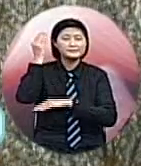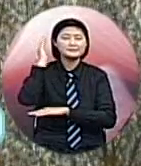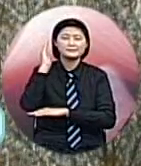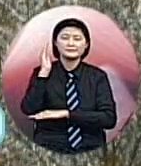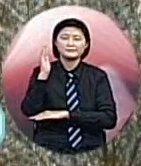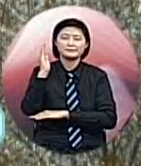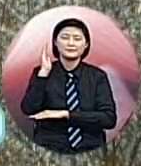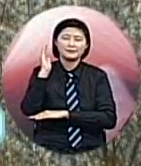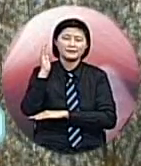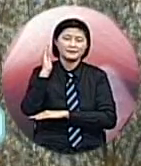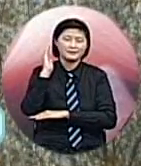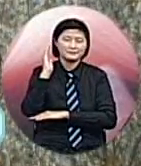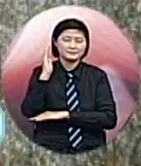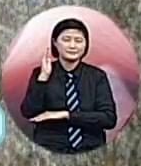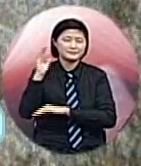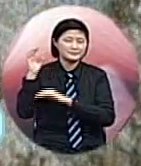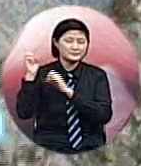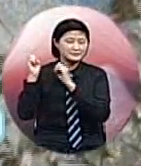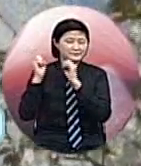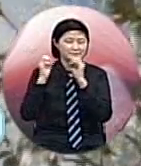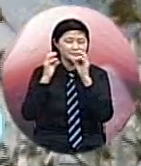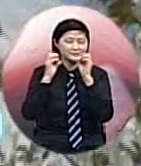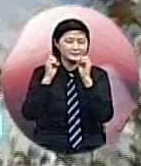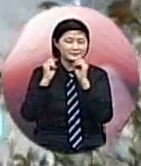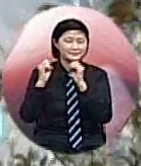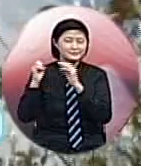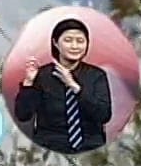옛 이야기